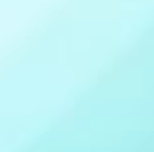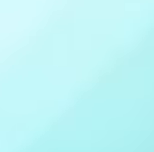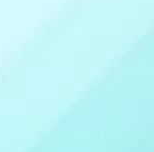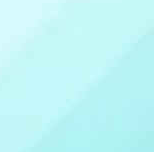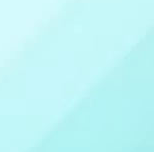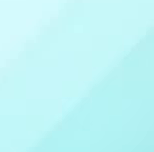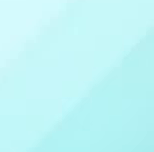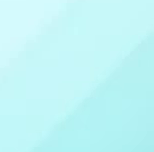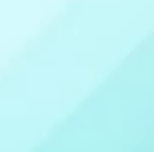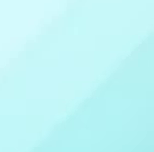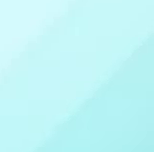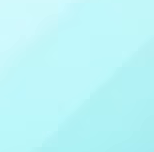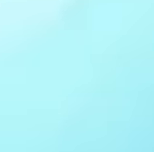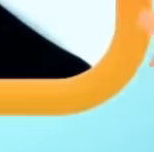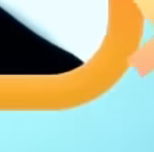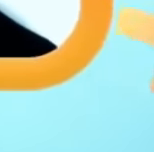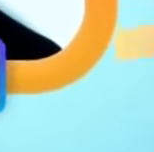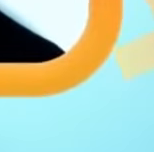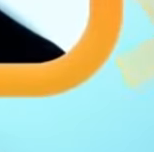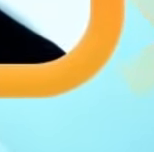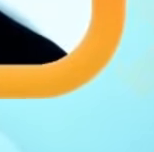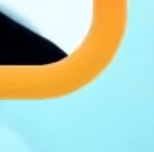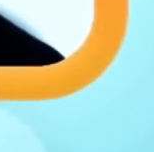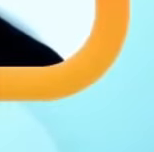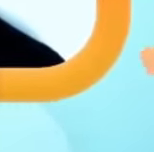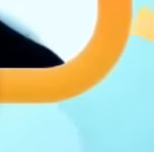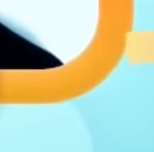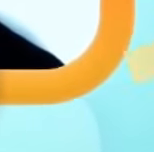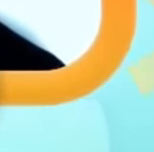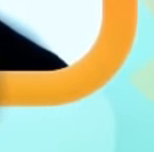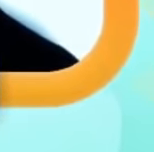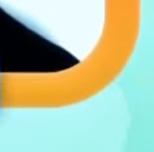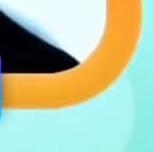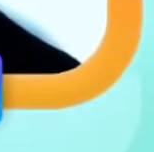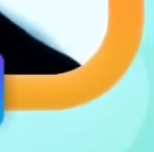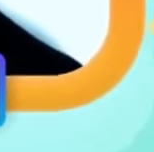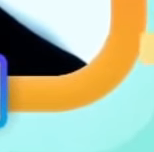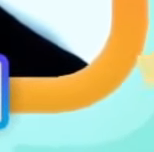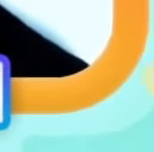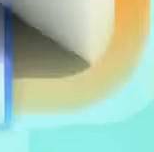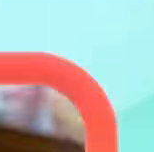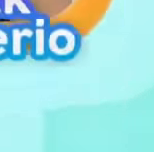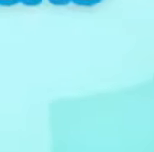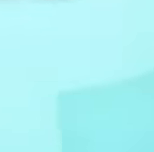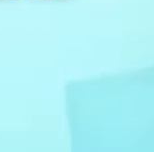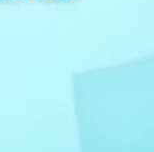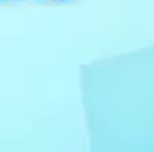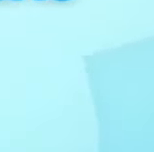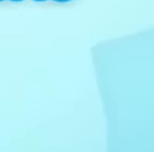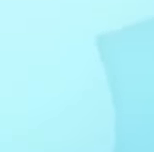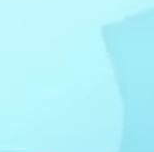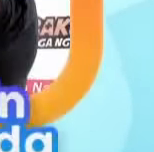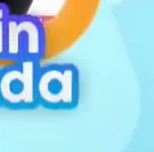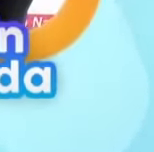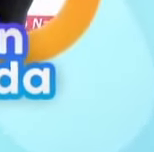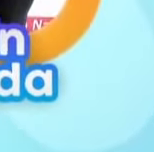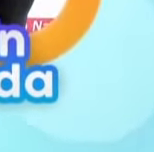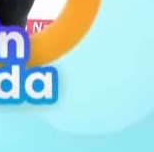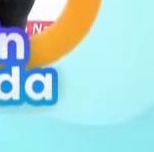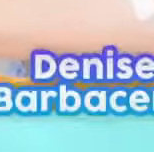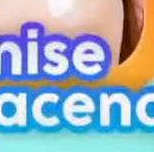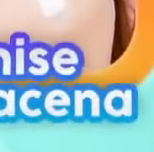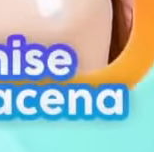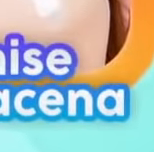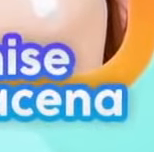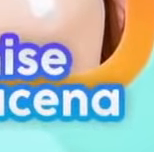Bakit importante ang bakuna? Dahil maaaring ito po ay makatulong upang protektahan po natin ang ating mga sarili, ang ating mga mahal